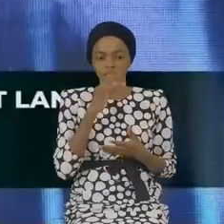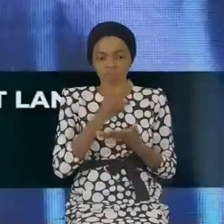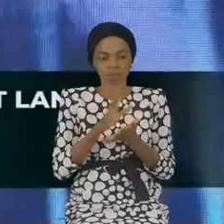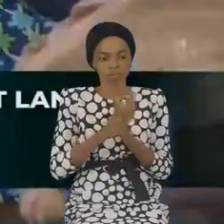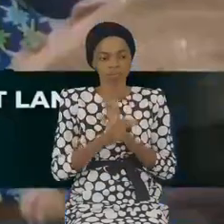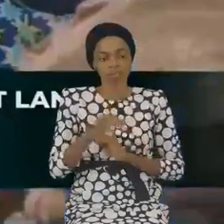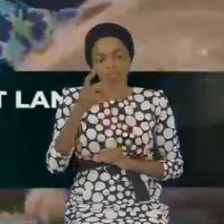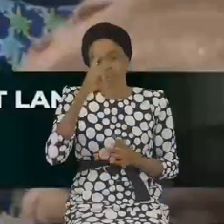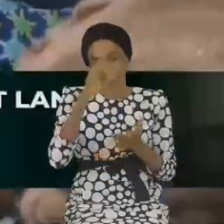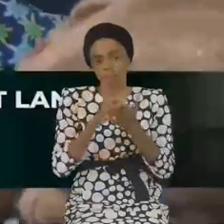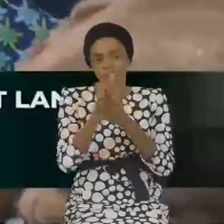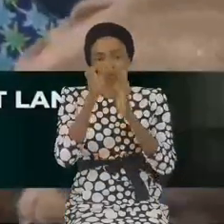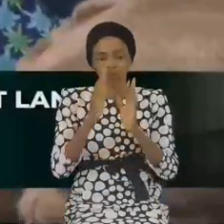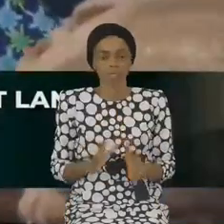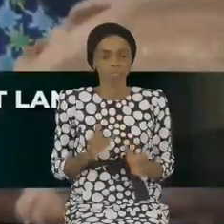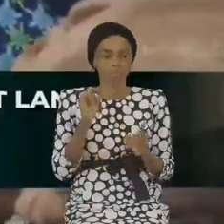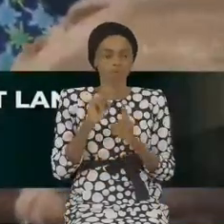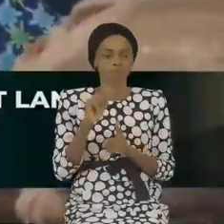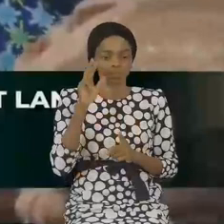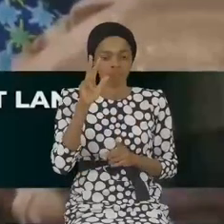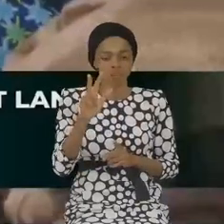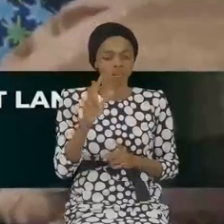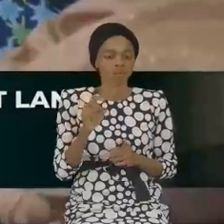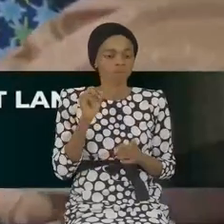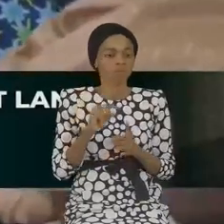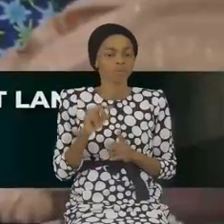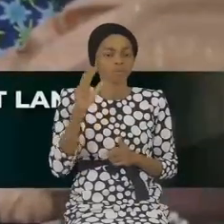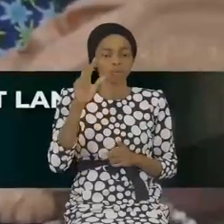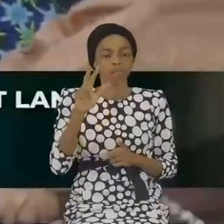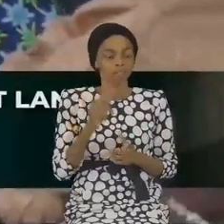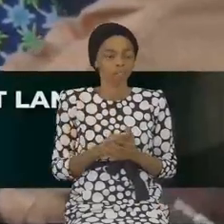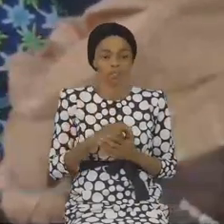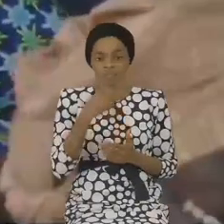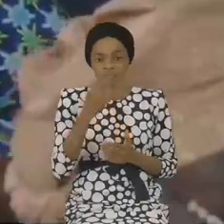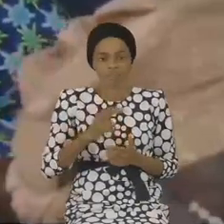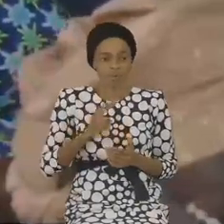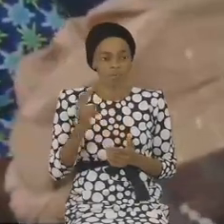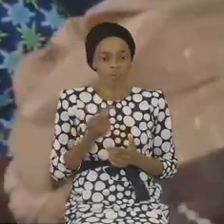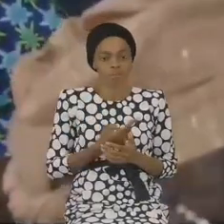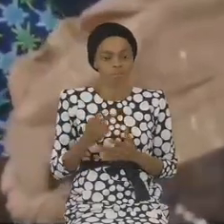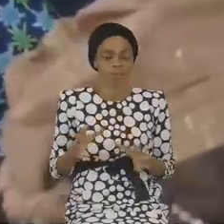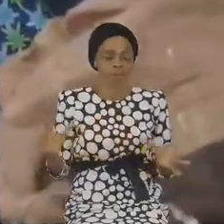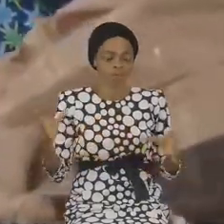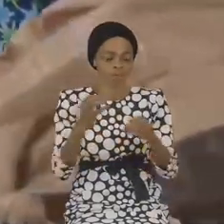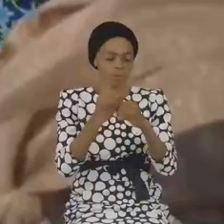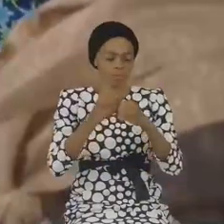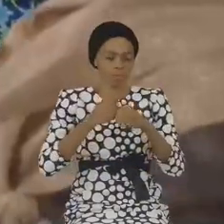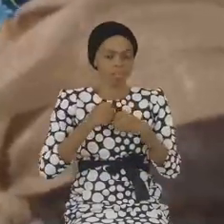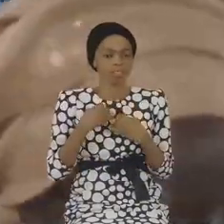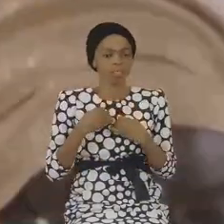Troisième élément maintenant, posséder une part permanente dans le pays